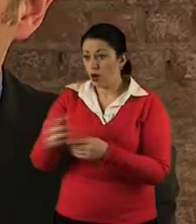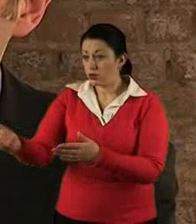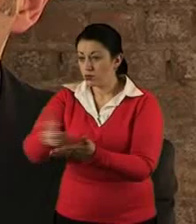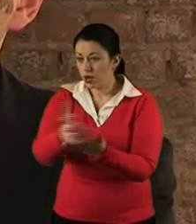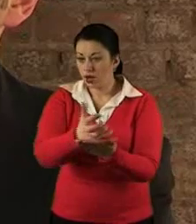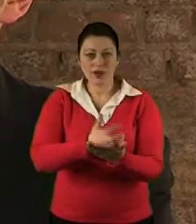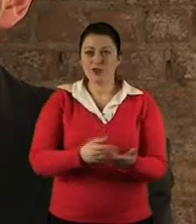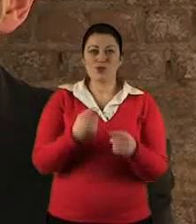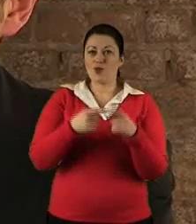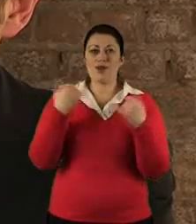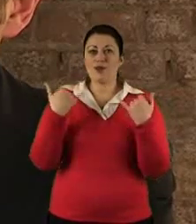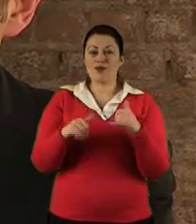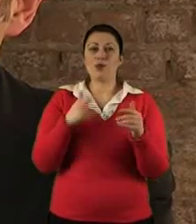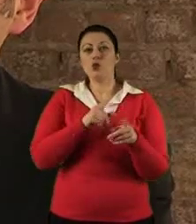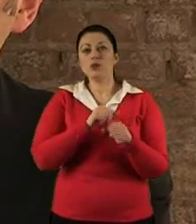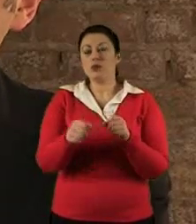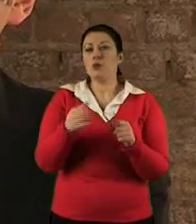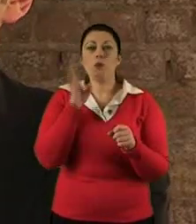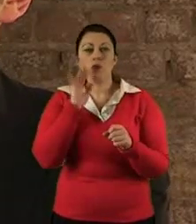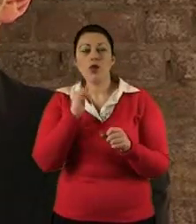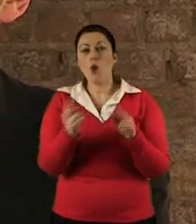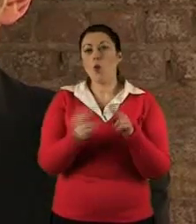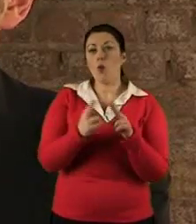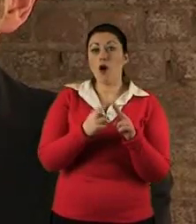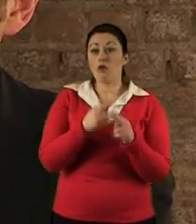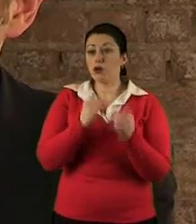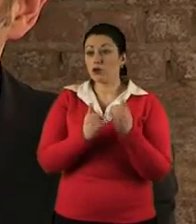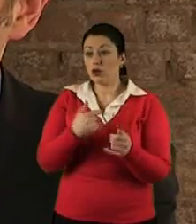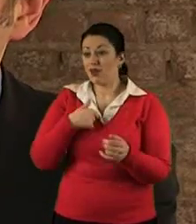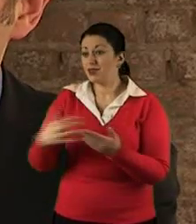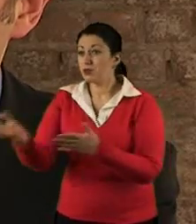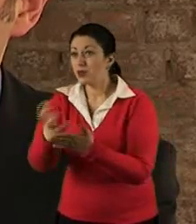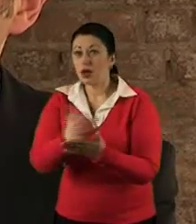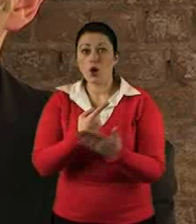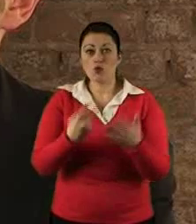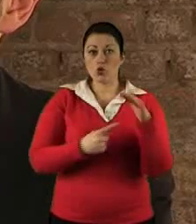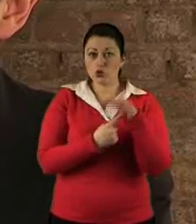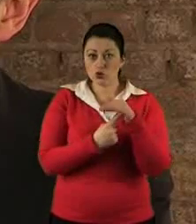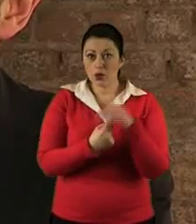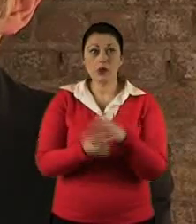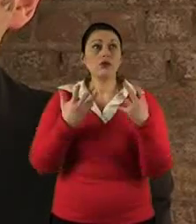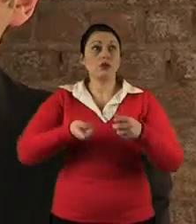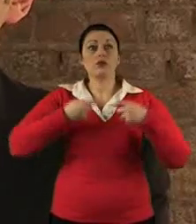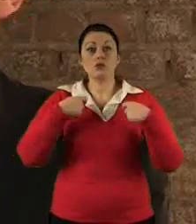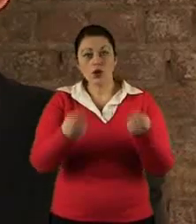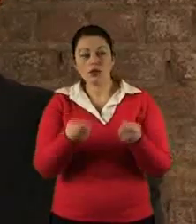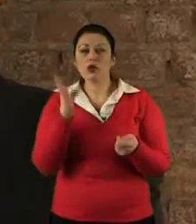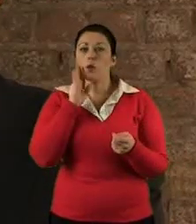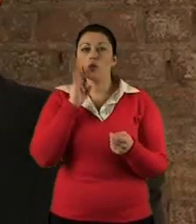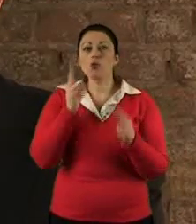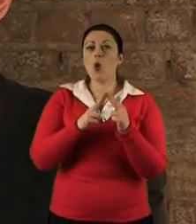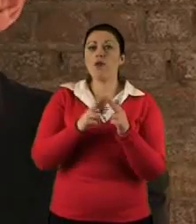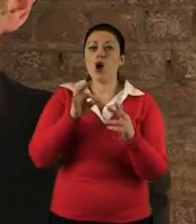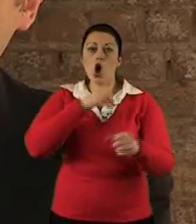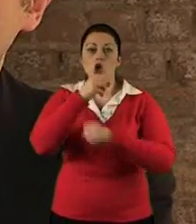się zastanowić, w jakim trybie następuje to zbieranie i czy dochody, które uzyskują te osoby, nie pochodzą na przykład z umowy o